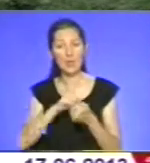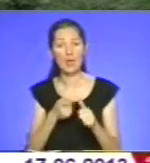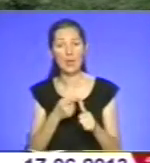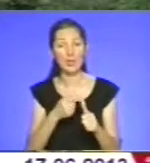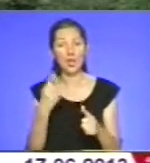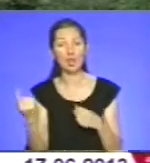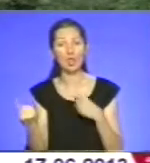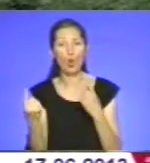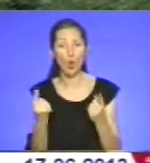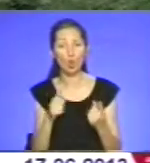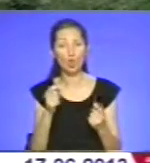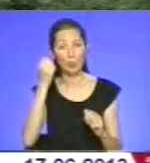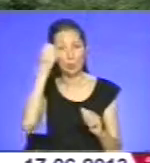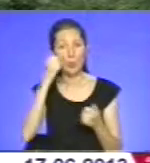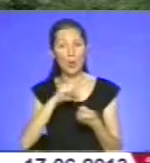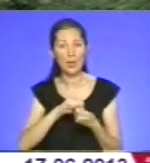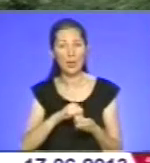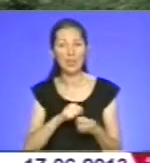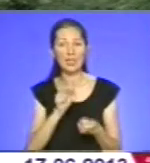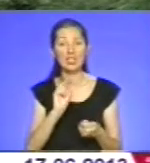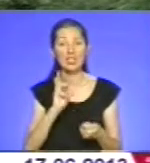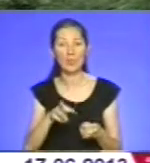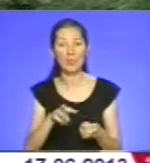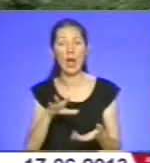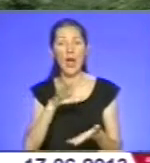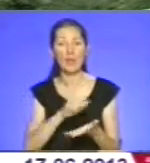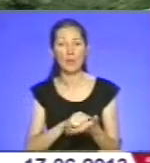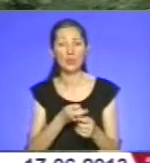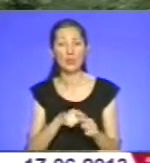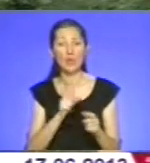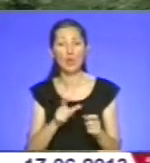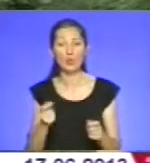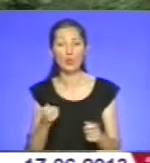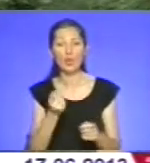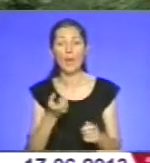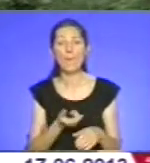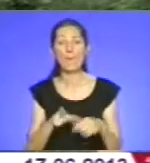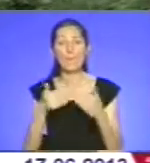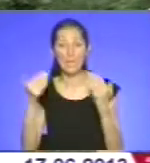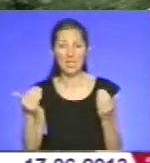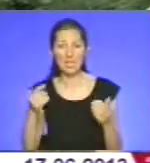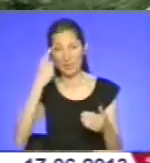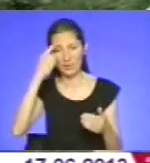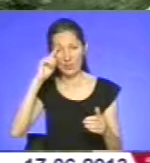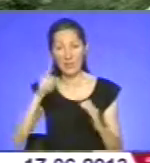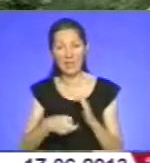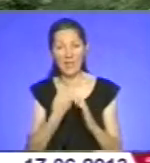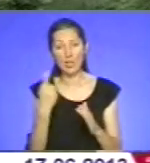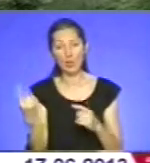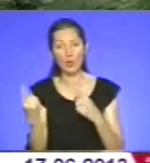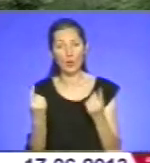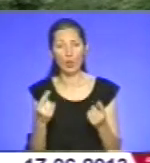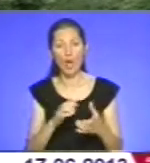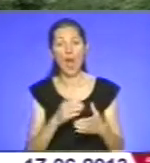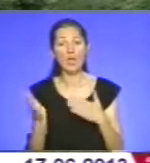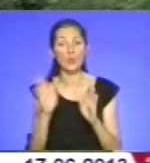для того, щоб запам'ятали взагалі, чим займаються ці люди і трошки більше знали один про одного. Атмосфера дуже дружня,